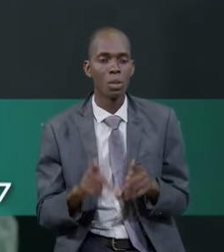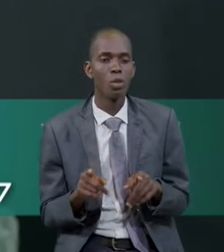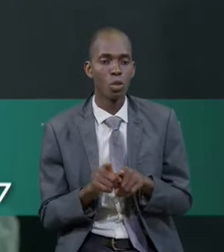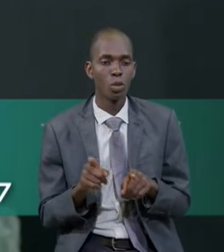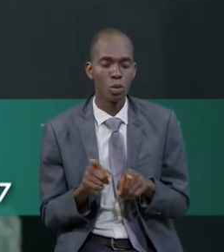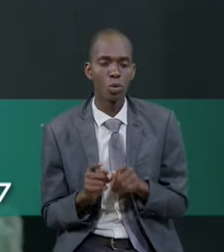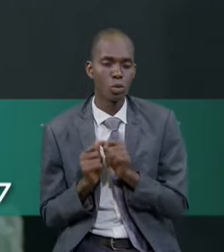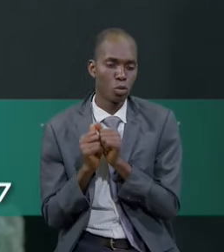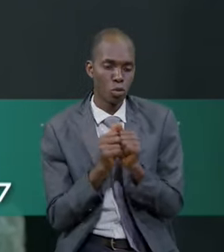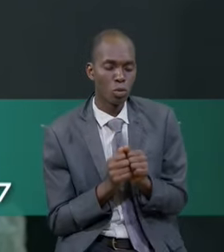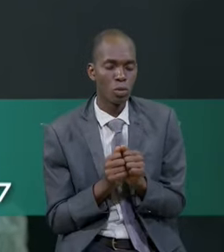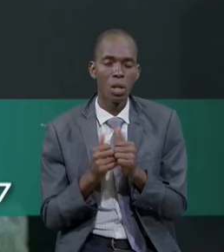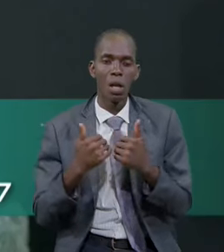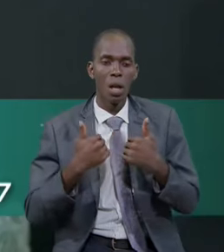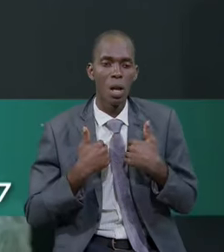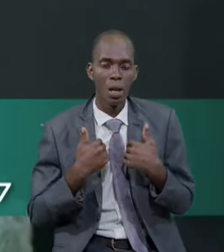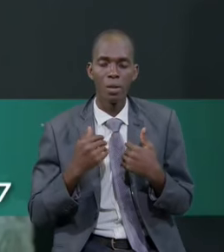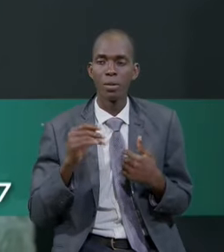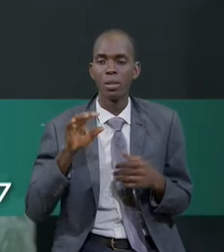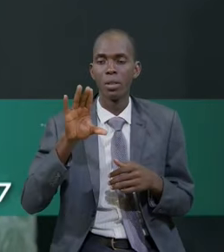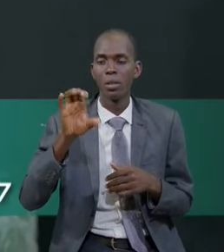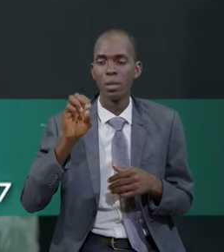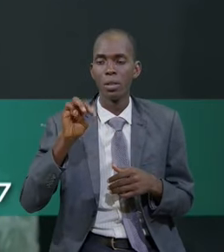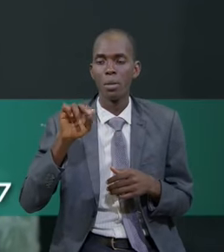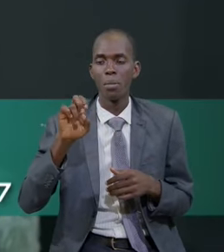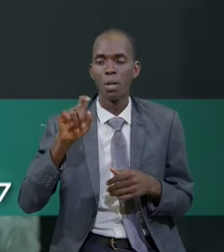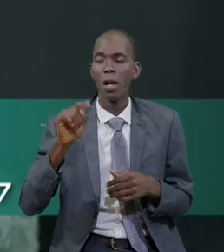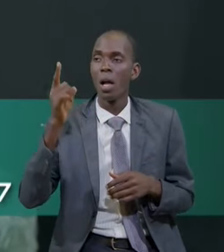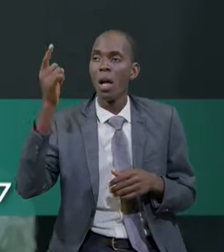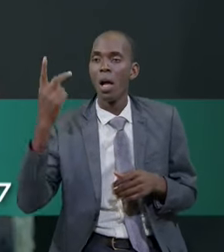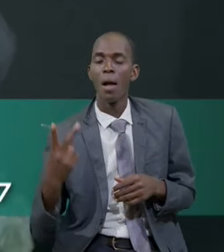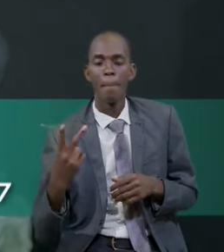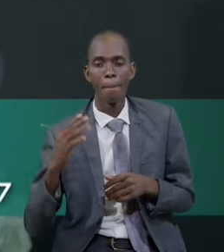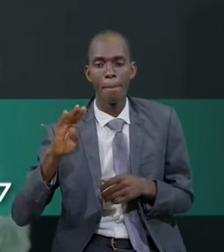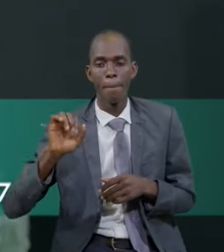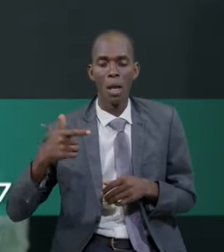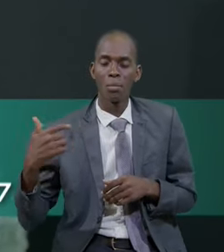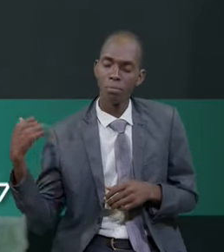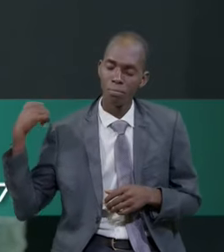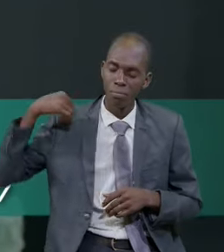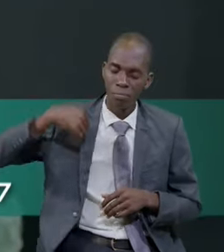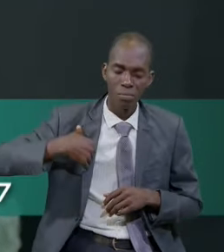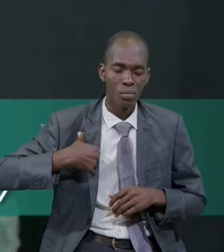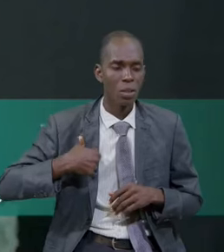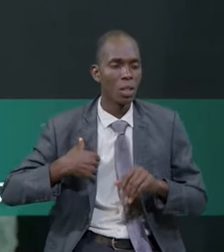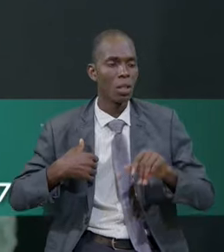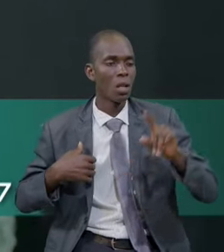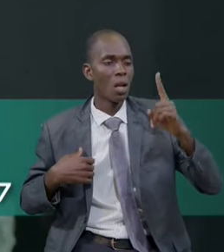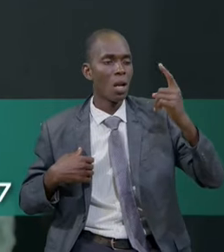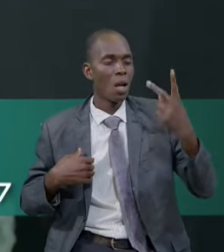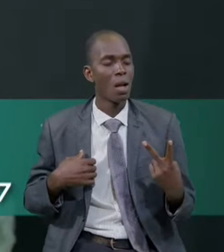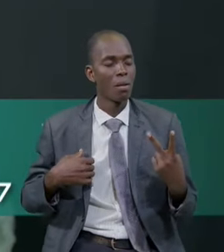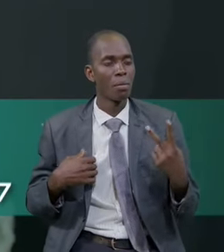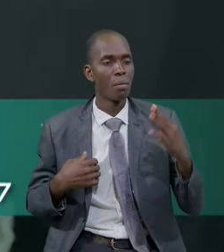un sac de ciment sur chaque épaule et un sac de